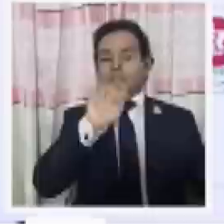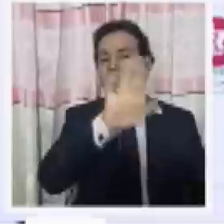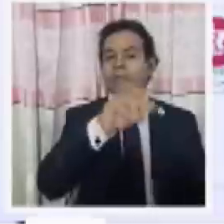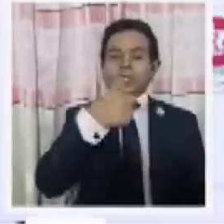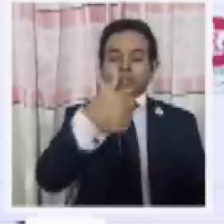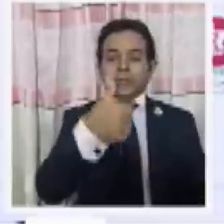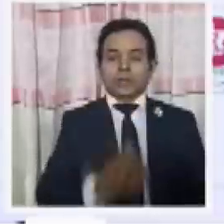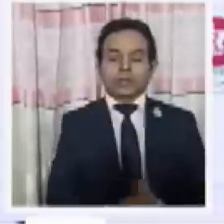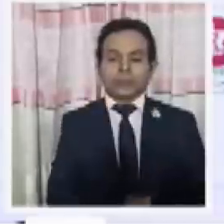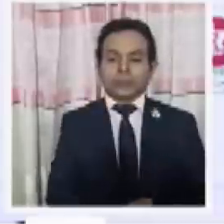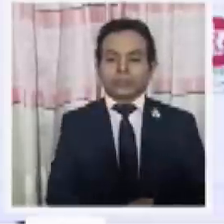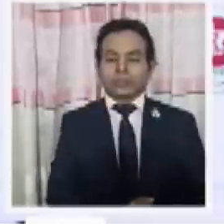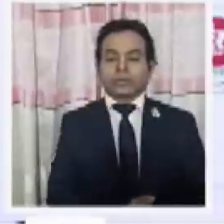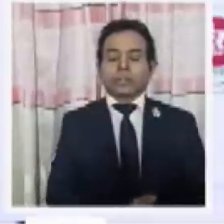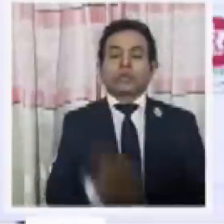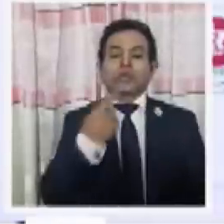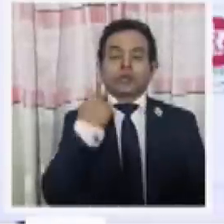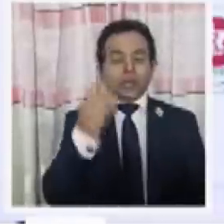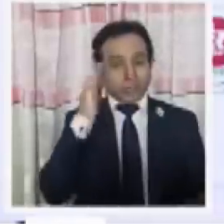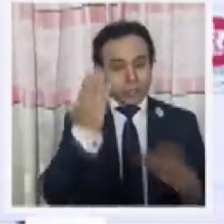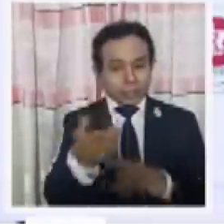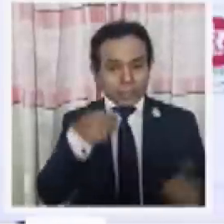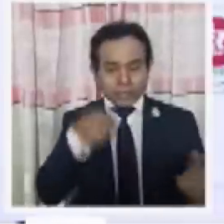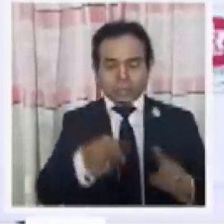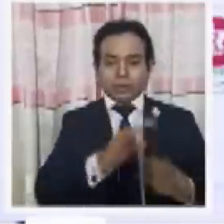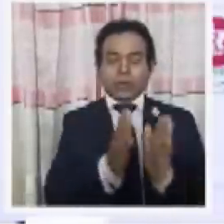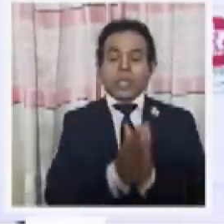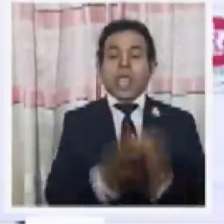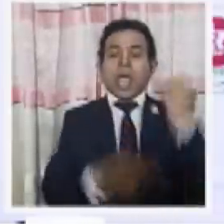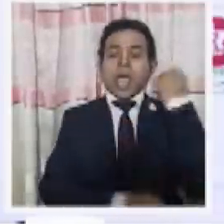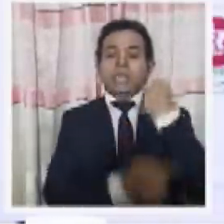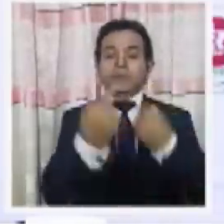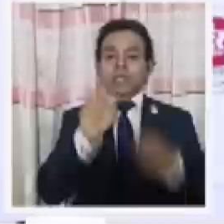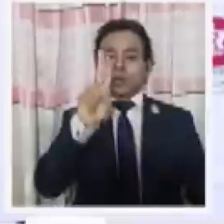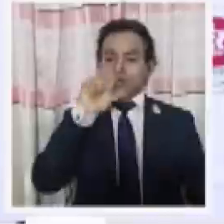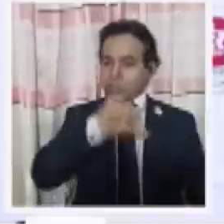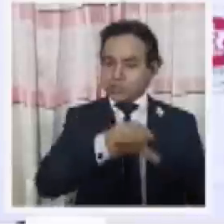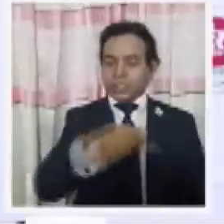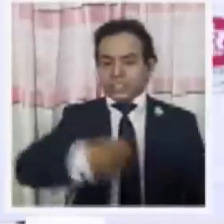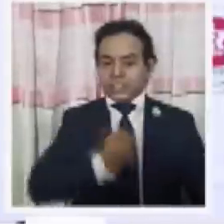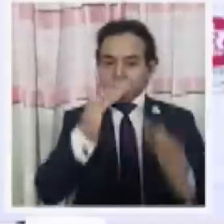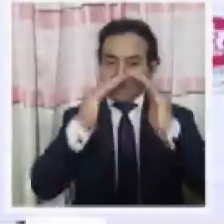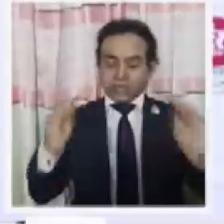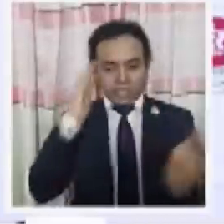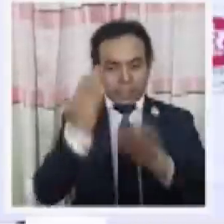বরিশাল 89 জন, সিলেট 110 জন, রংপুর 77 জন এবং ময়মনসিংহ 56 জন।